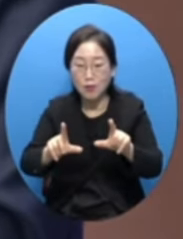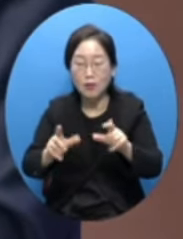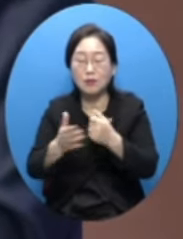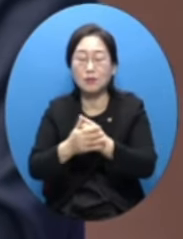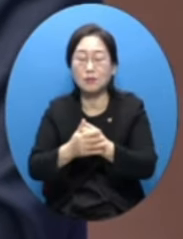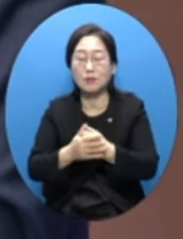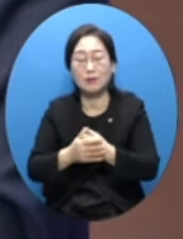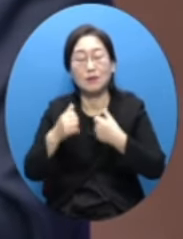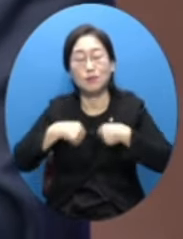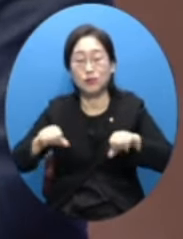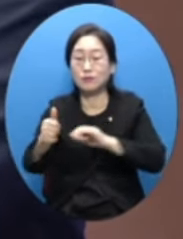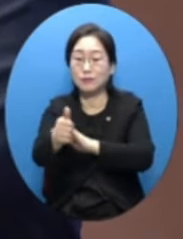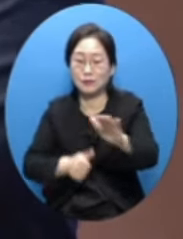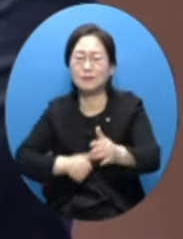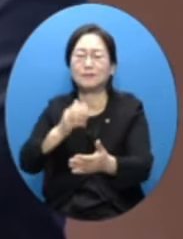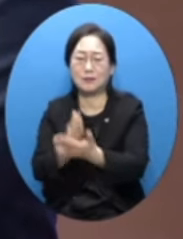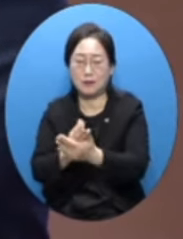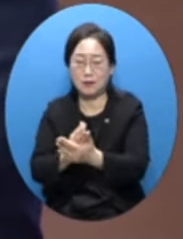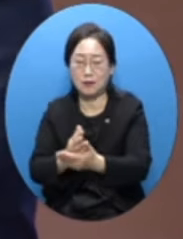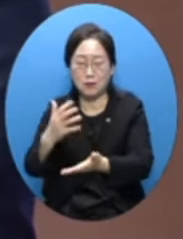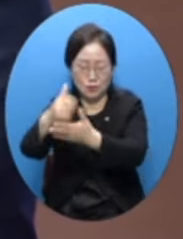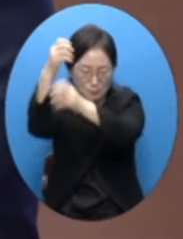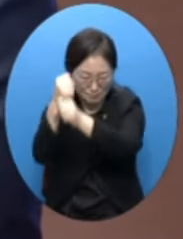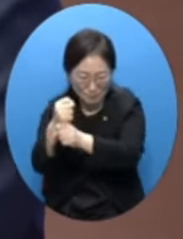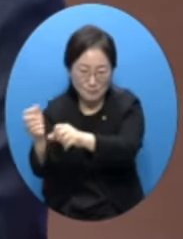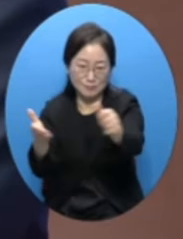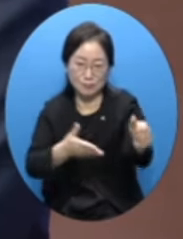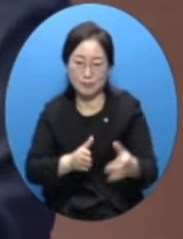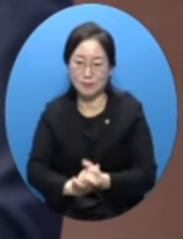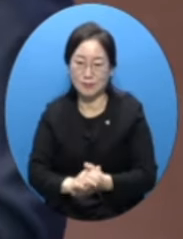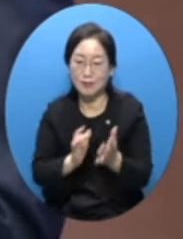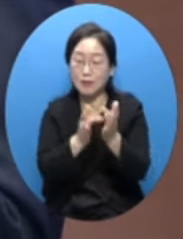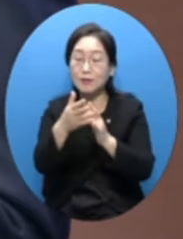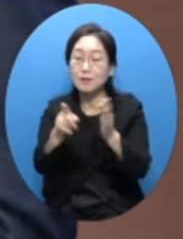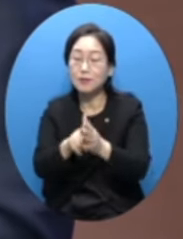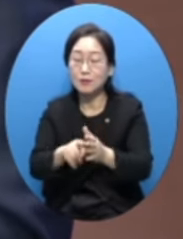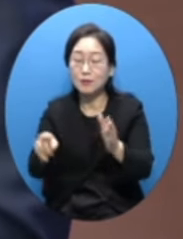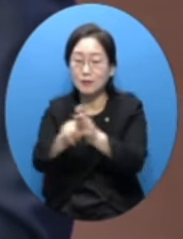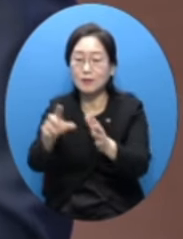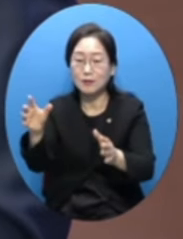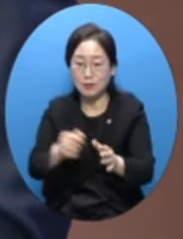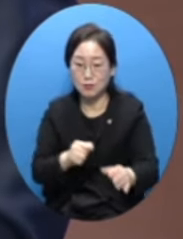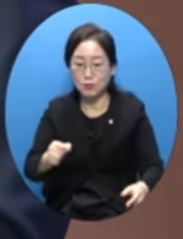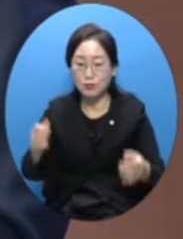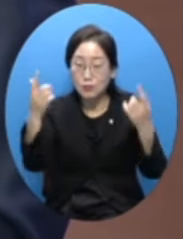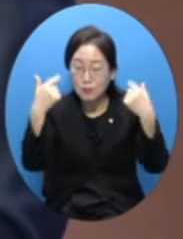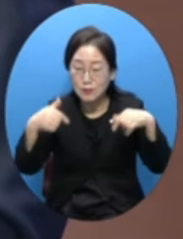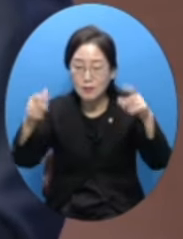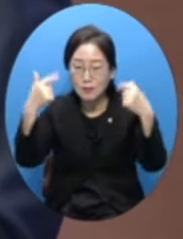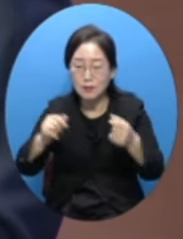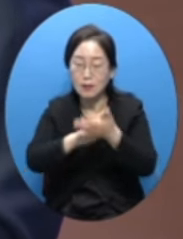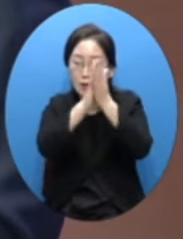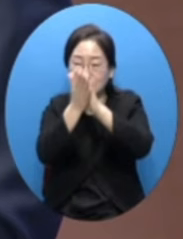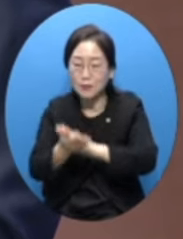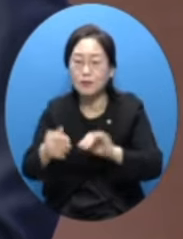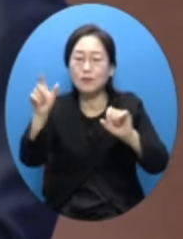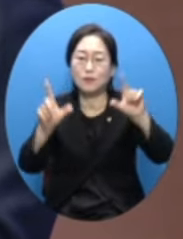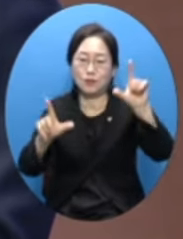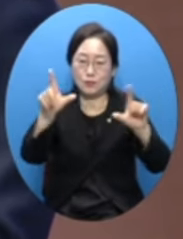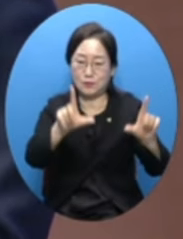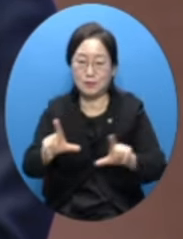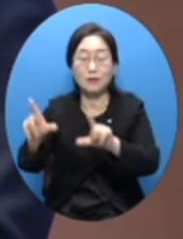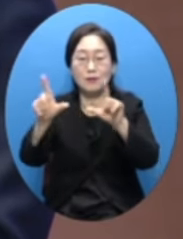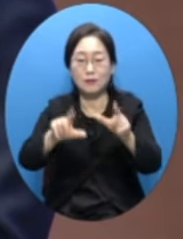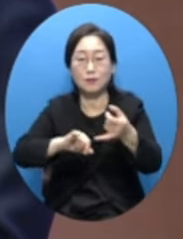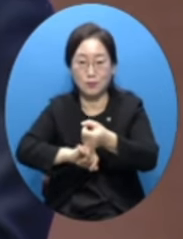안 됩니다. 우리 주님을 꼭 붙잡아야 되는 것입니다. 예수를 믿고 믿음으로 우리가 날마다 변화된 삶을 살아가는 주님의